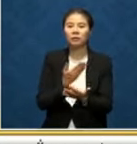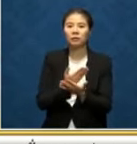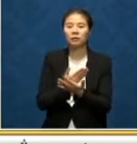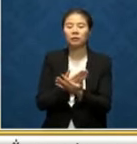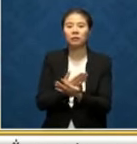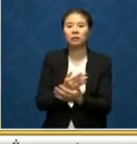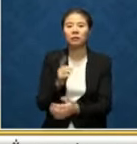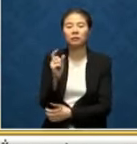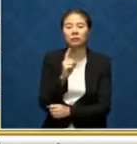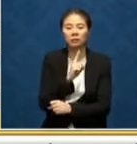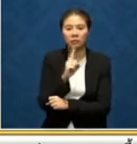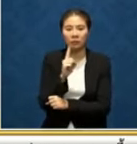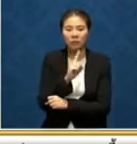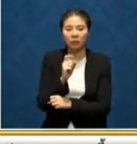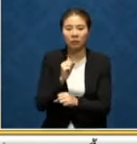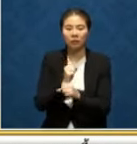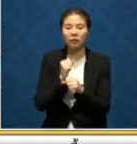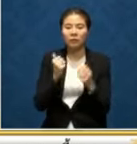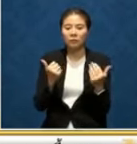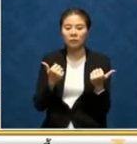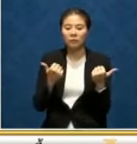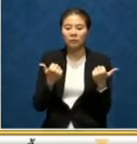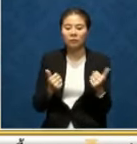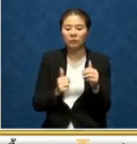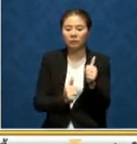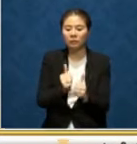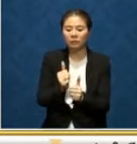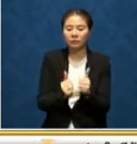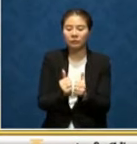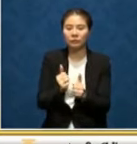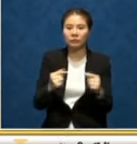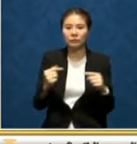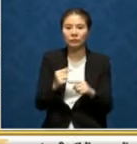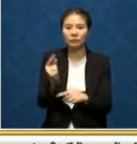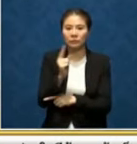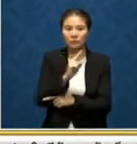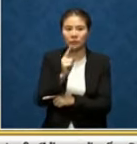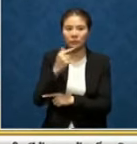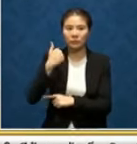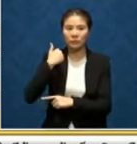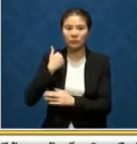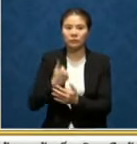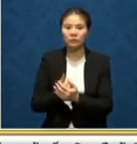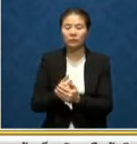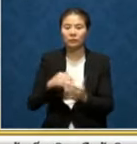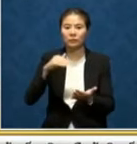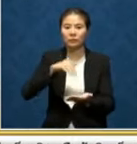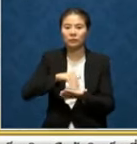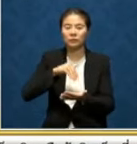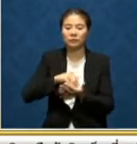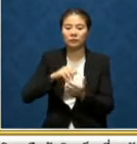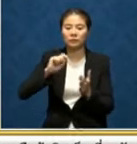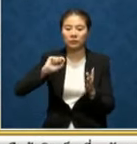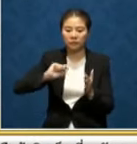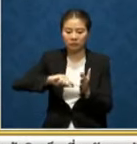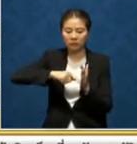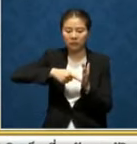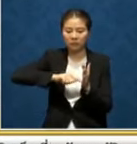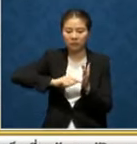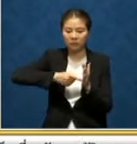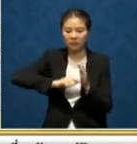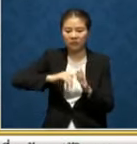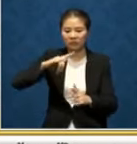กำลังเผชิญนะคะกับการแข่งขันที่รุนแรงอย่างมากค่ะจากการที่มีบรรดาศูนย์ซ่อมท่าอากาศยานในบริเวณ